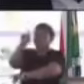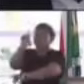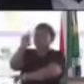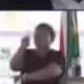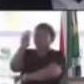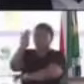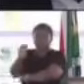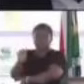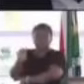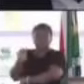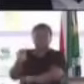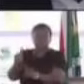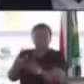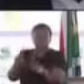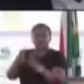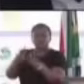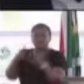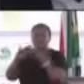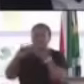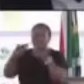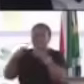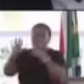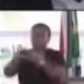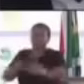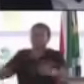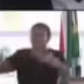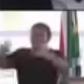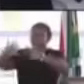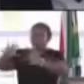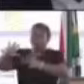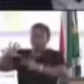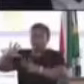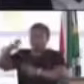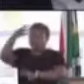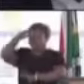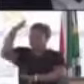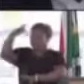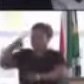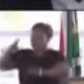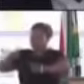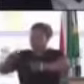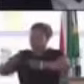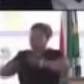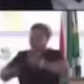ngibonge kakhulu kuwo onke amakhosi engingawabalanga